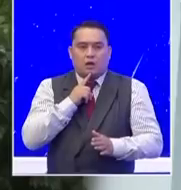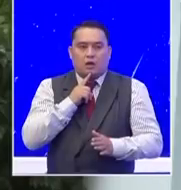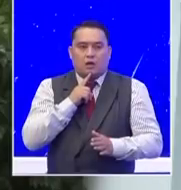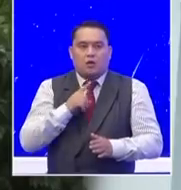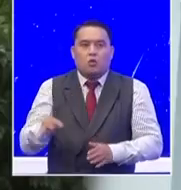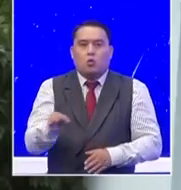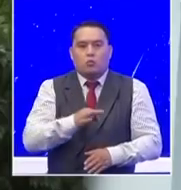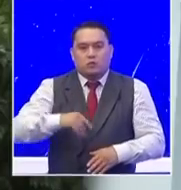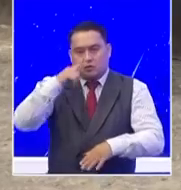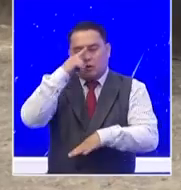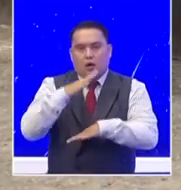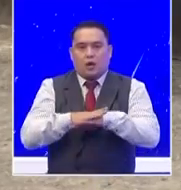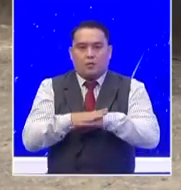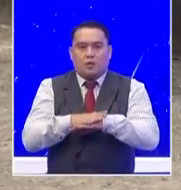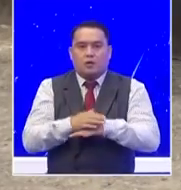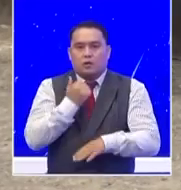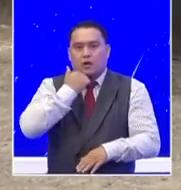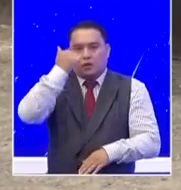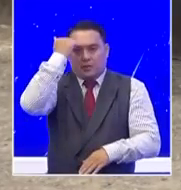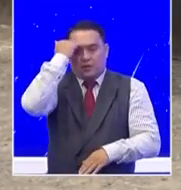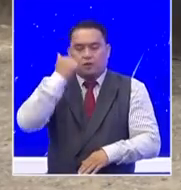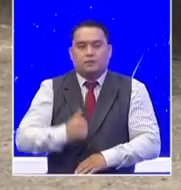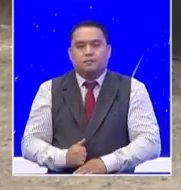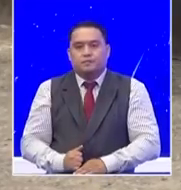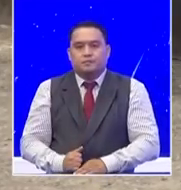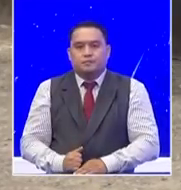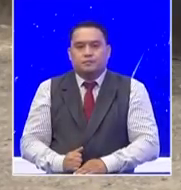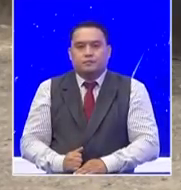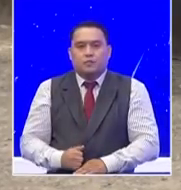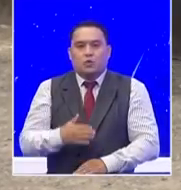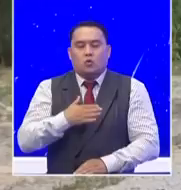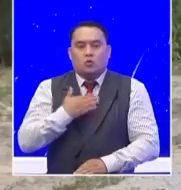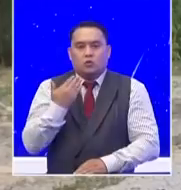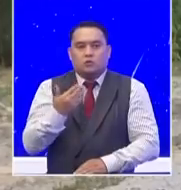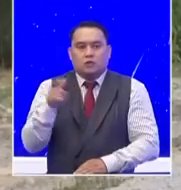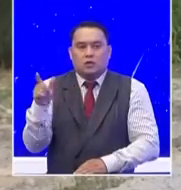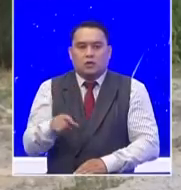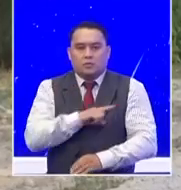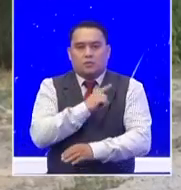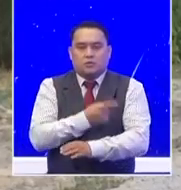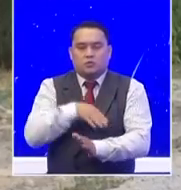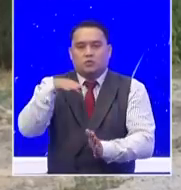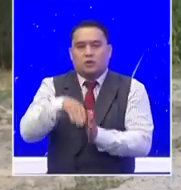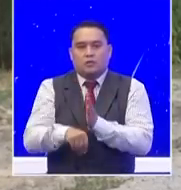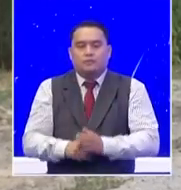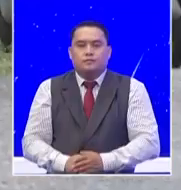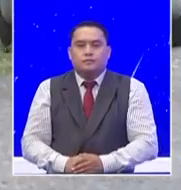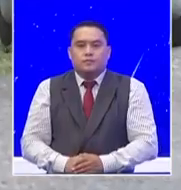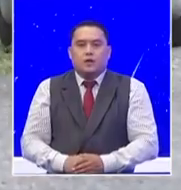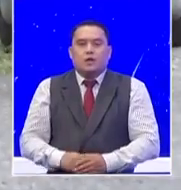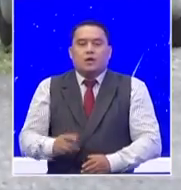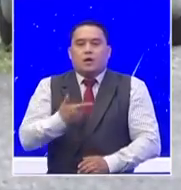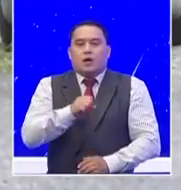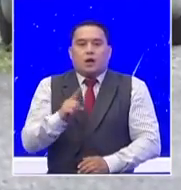Облыс әкімімізге өте көп рахмет. Оксының үлесі өте көп. Биыл Ескелді ауданында газдандыру